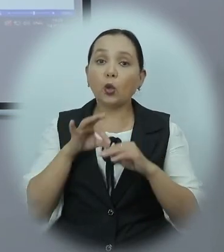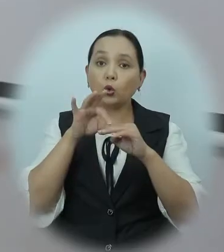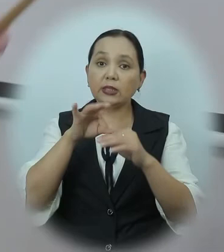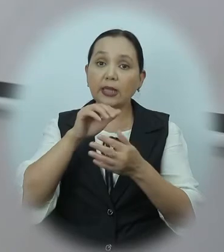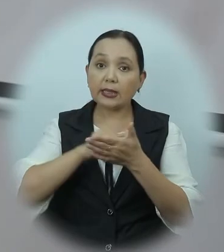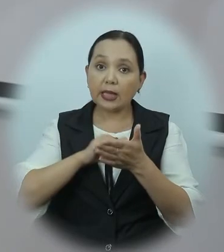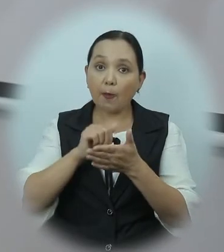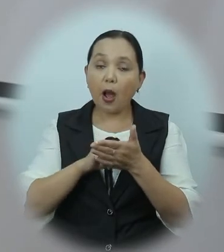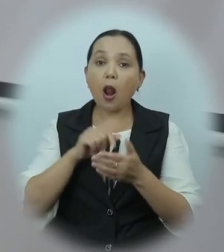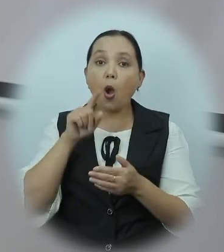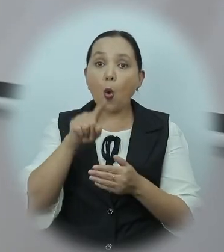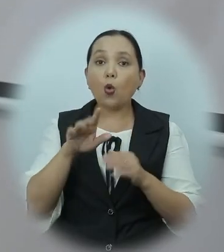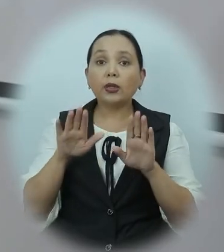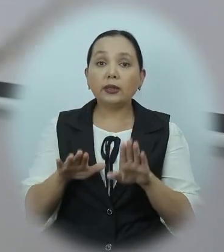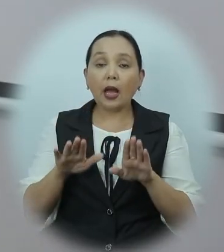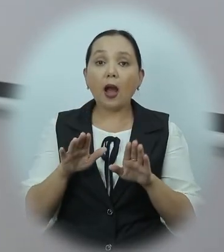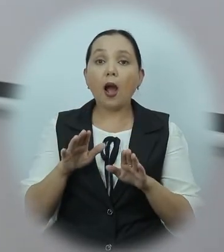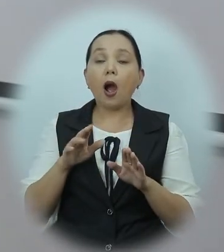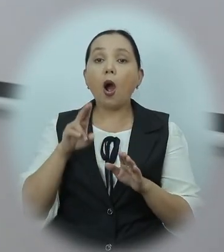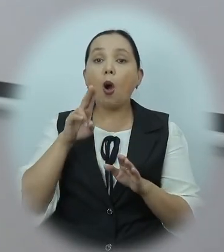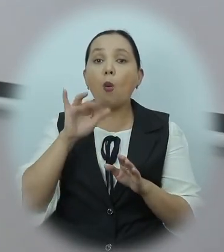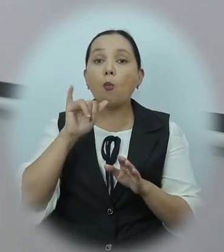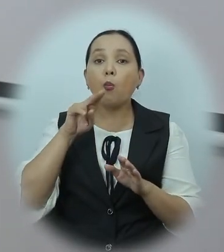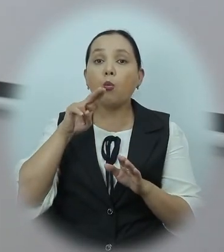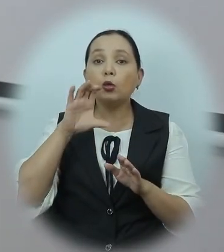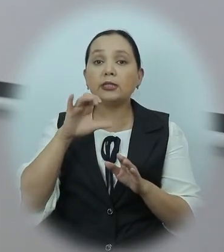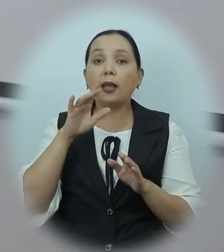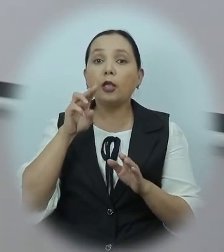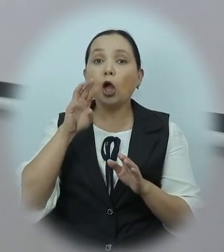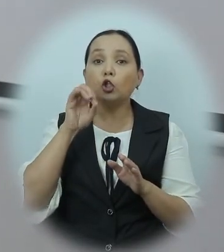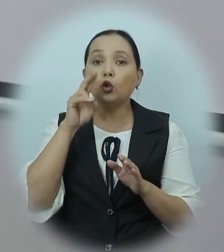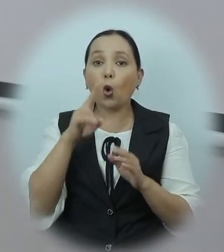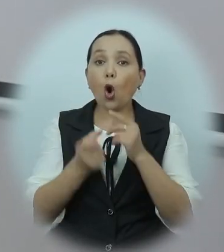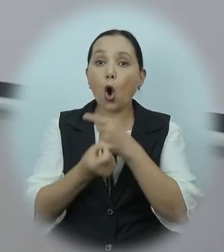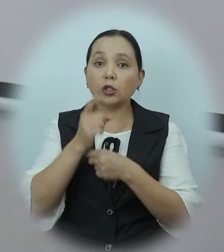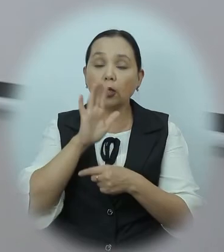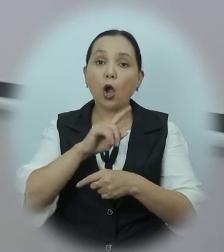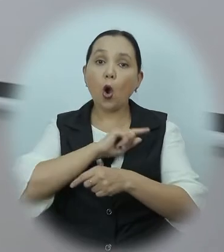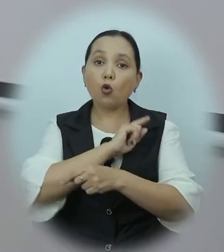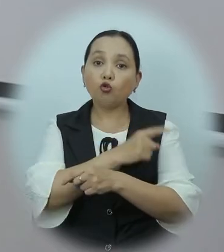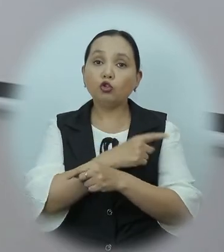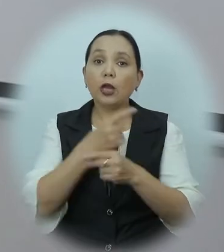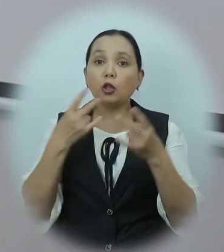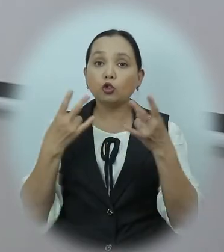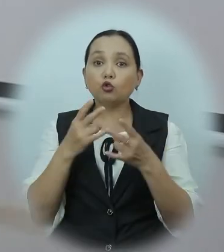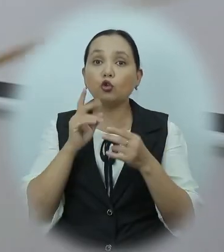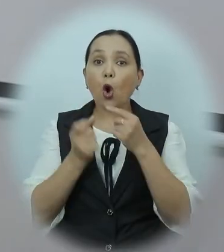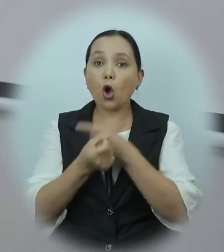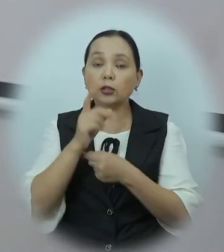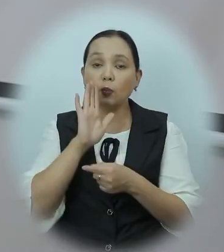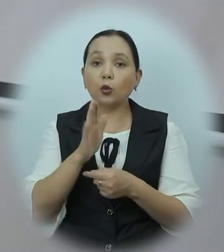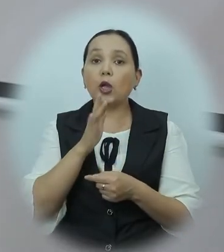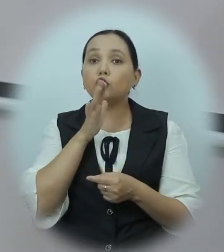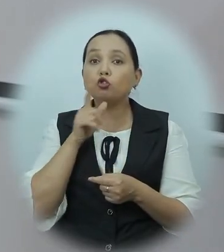sababli bu yerda pulslangan tok hosil bo'ladi va kuchlanish kuchi hosil bo'ladi.